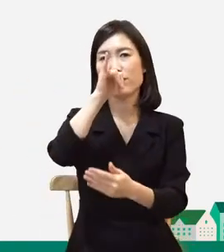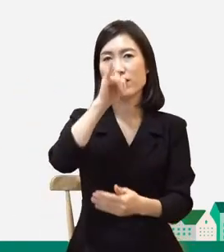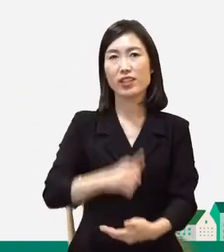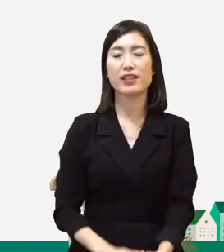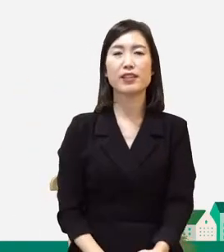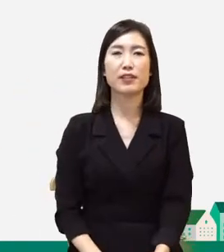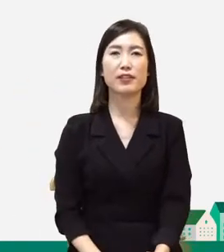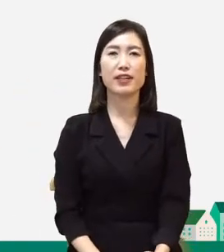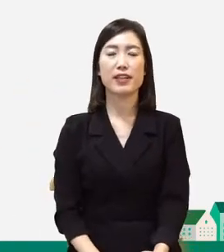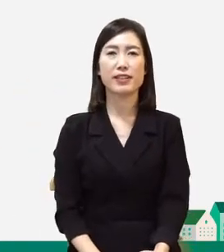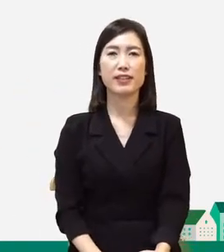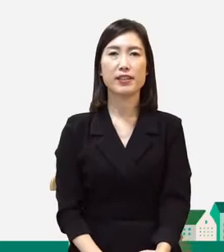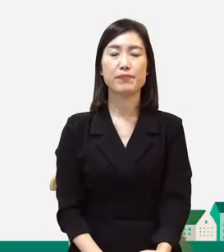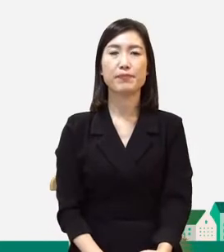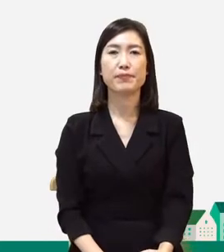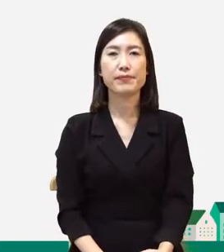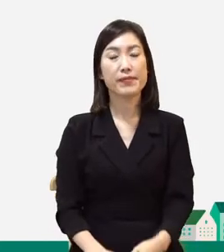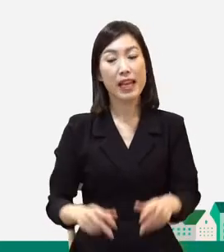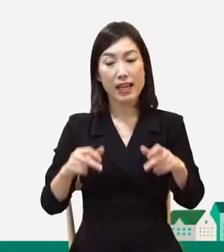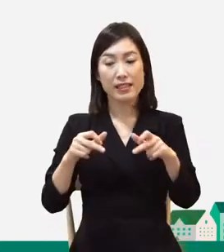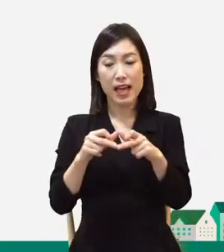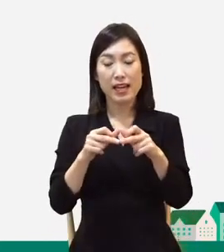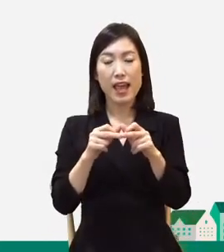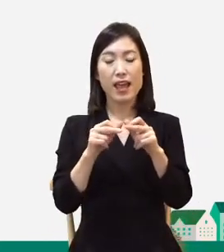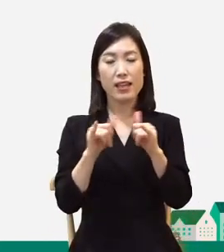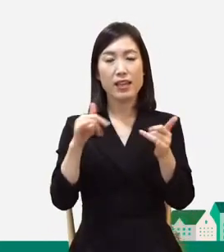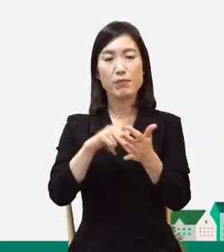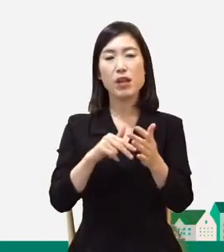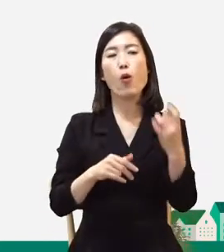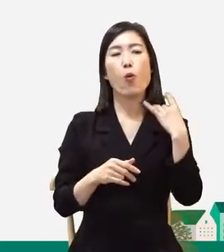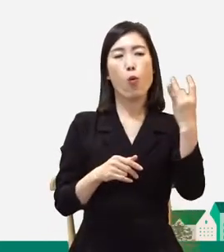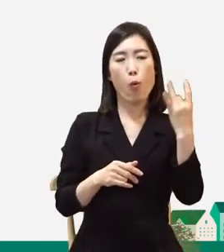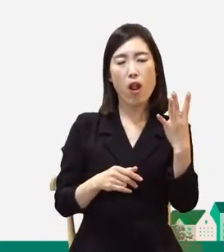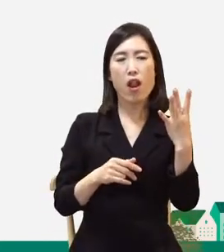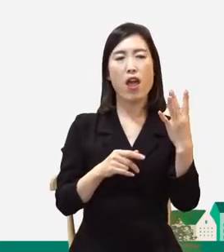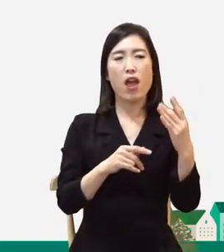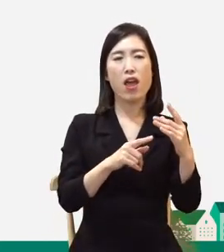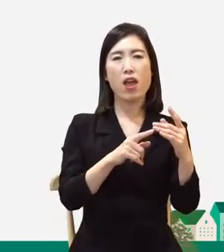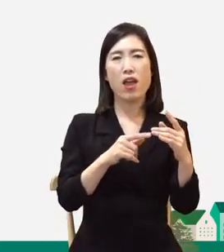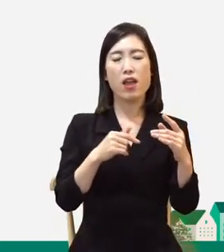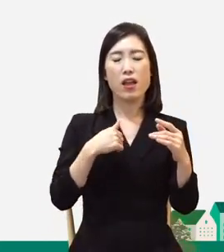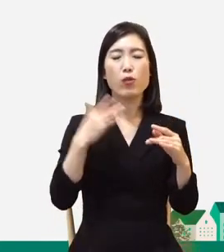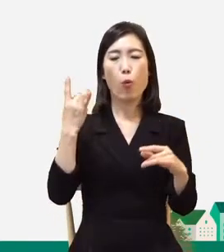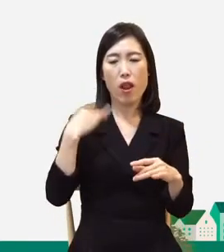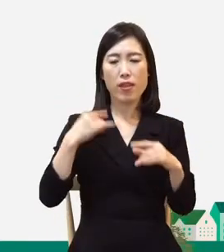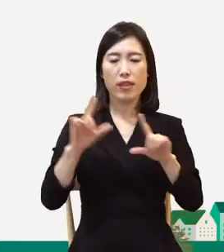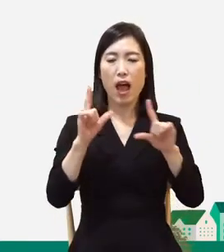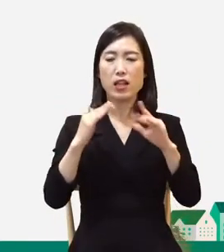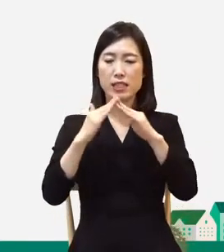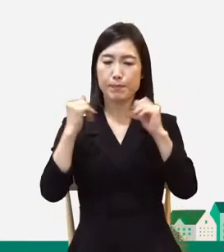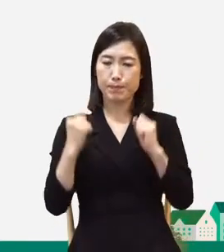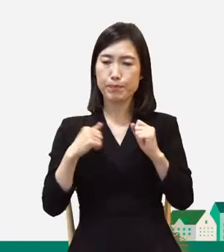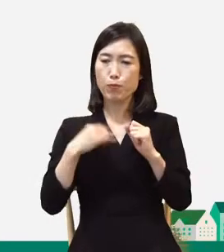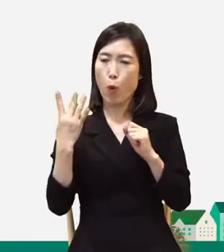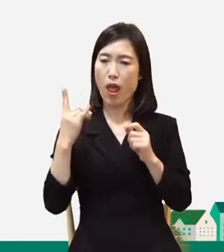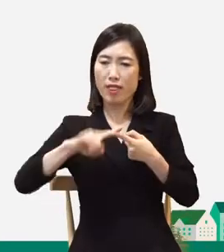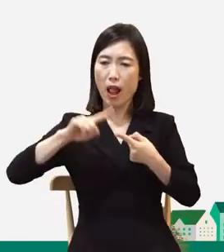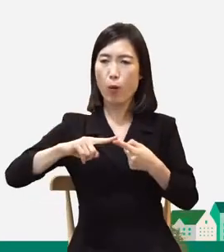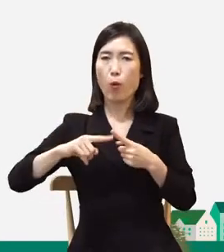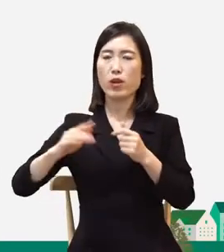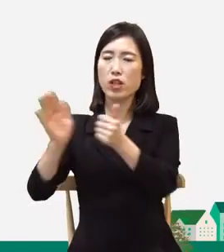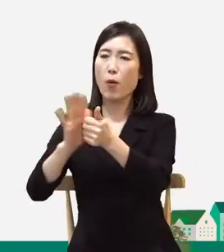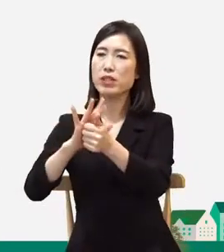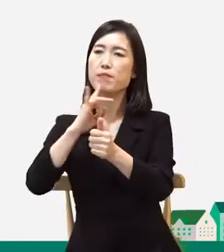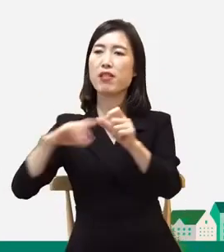상황입니다. 장애인이 살던 곳에서 자신의 돌봄을 받는다는 건 대단히 의미 있는 일이고 저희의 지원주택